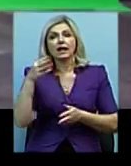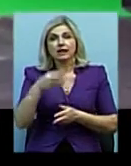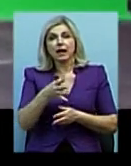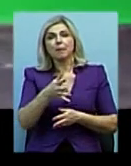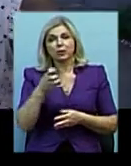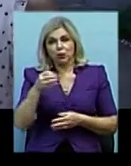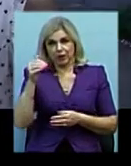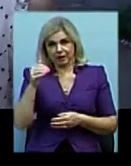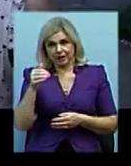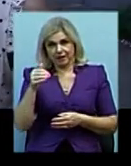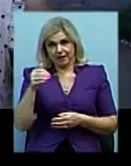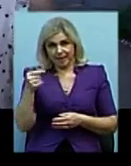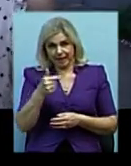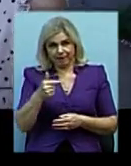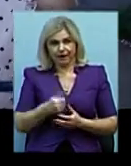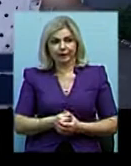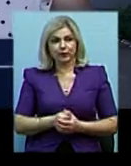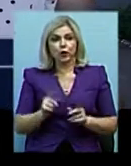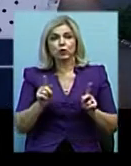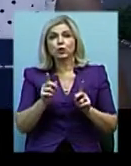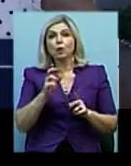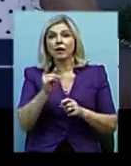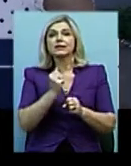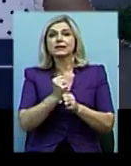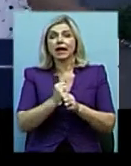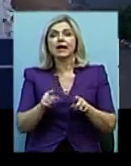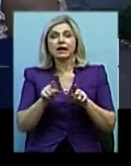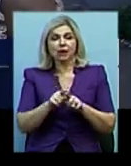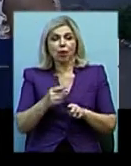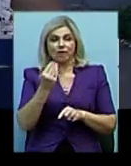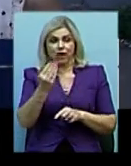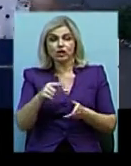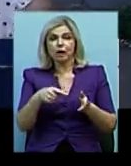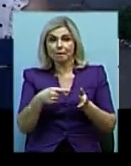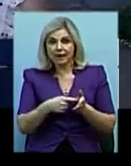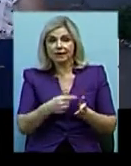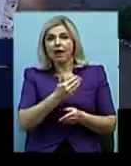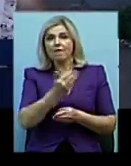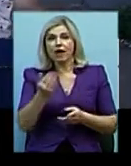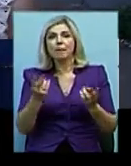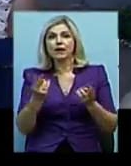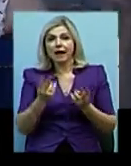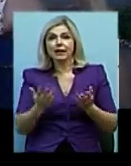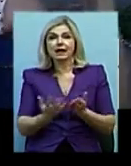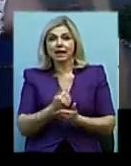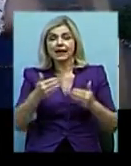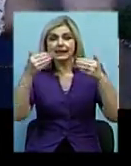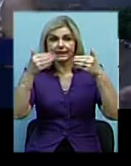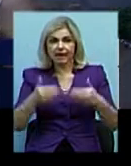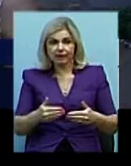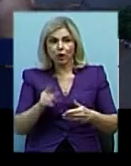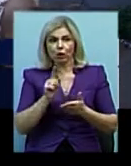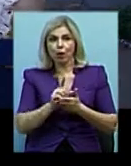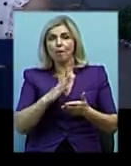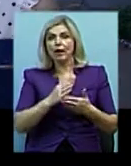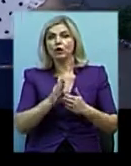тисячі гривень. Для того, щоб створити щось подібне у вашому місці, якщо ви захочете це зробити, то вам потрібно знайти стінку. Вона повинна бути